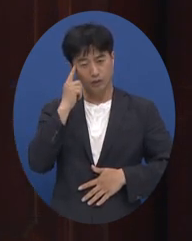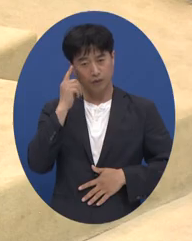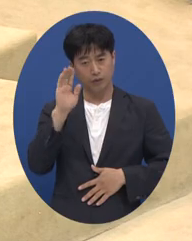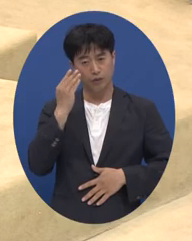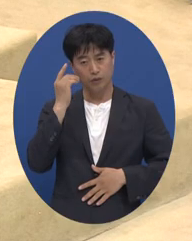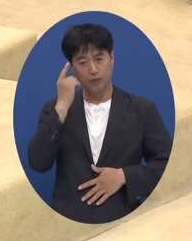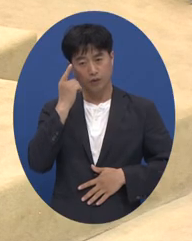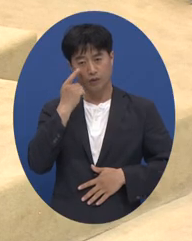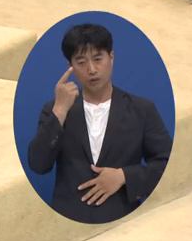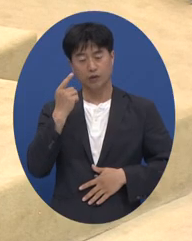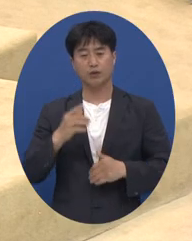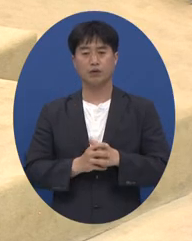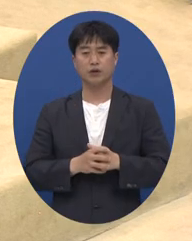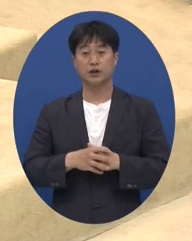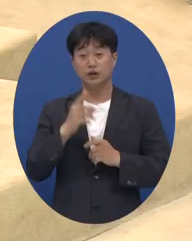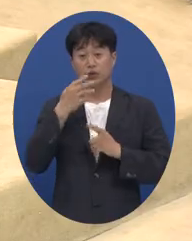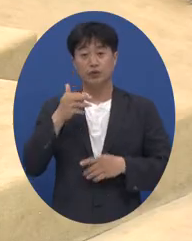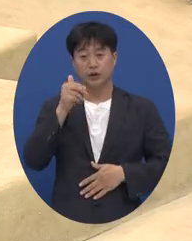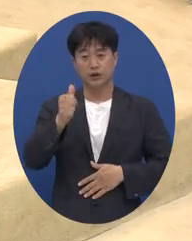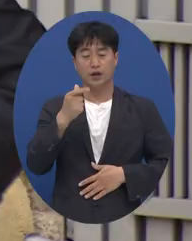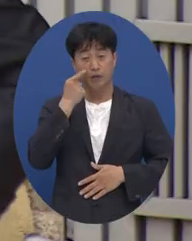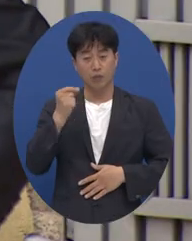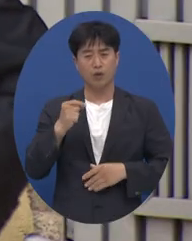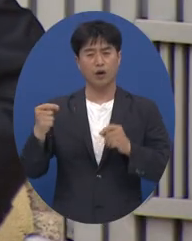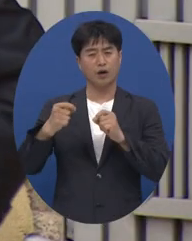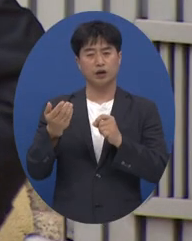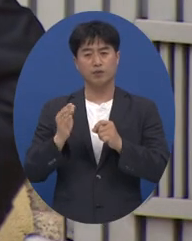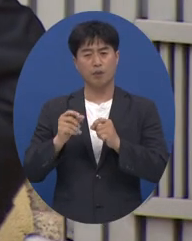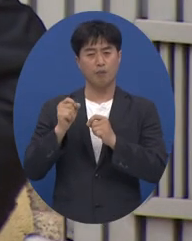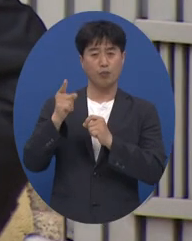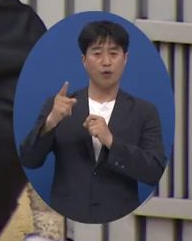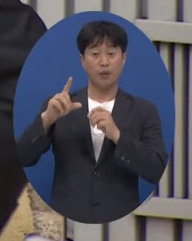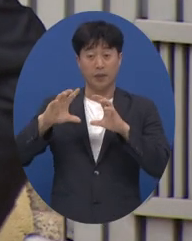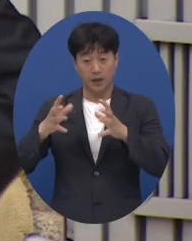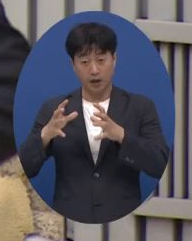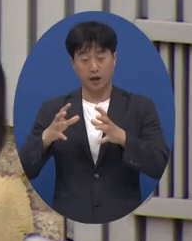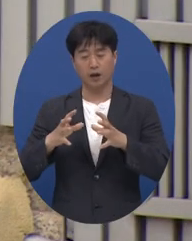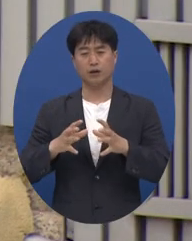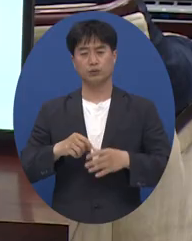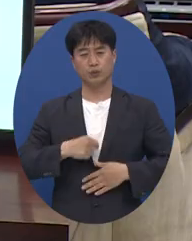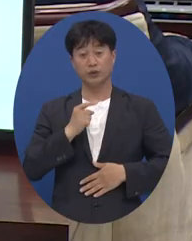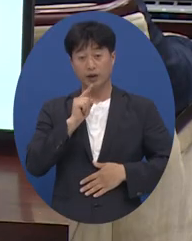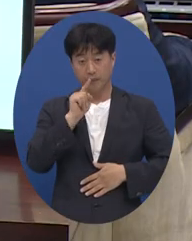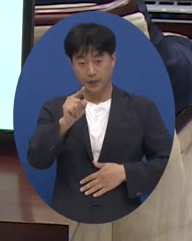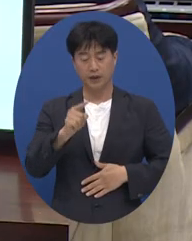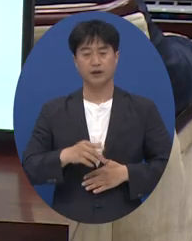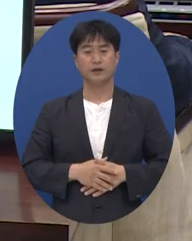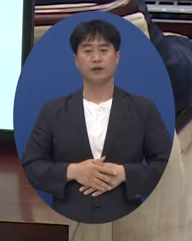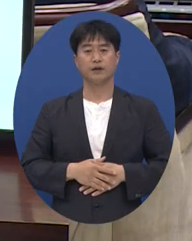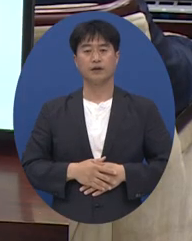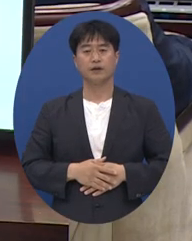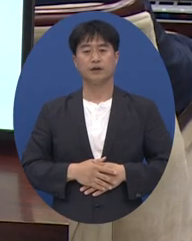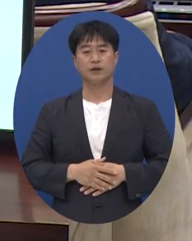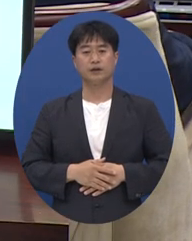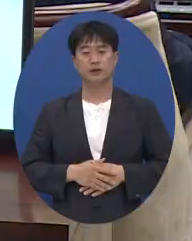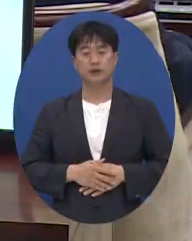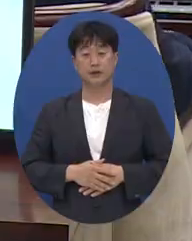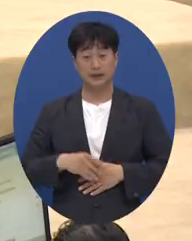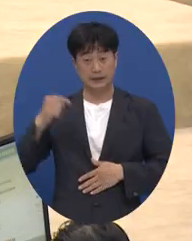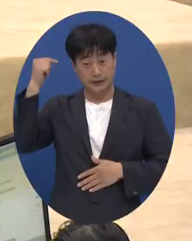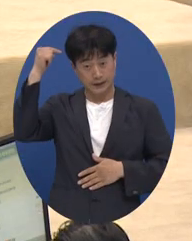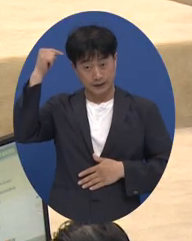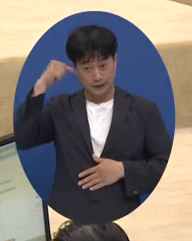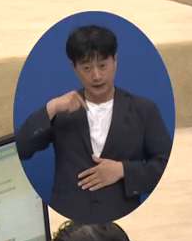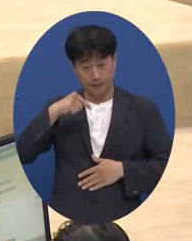거냐 이제 면 경기도지사는 일본은 가깝고도 먼 나라 라는 것이 국민들의 솔직한 심정일 것이다 면서 신중하고 길게